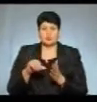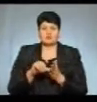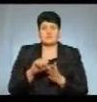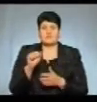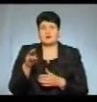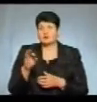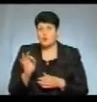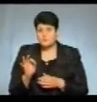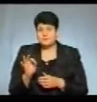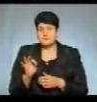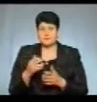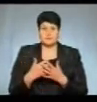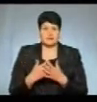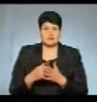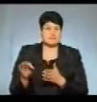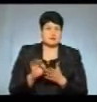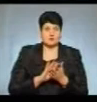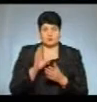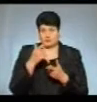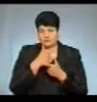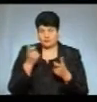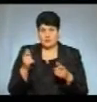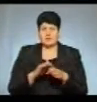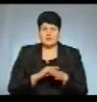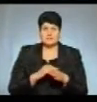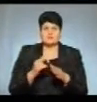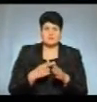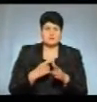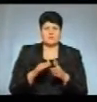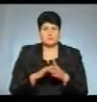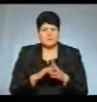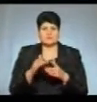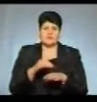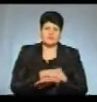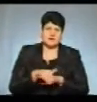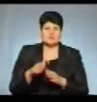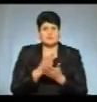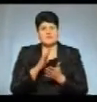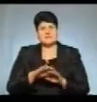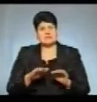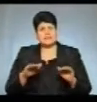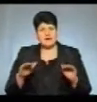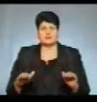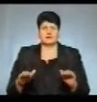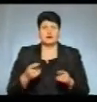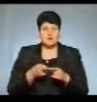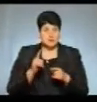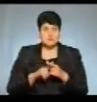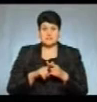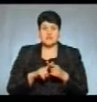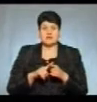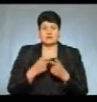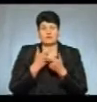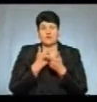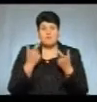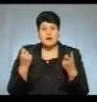АТО, яка зразу буде інформація, і прізвище, ім'я по батькові, і адреса, і наявність дітей. І ця